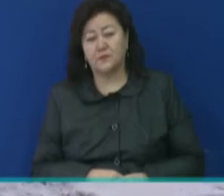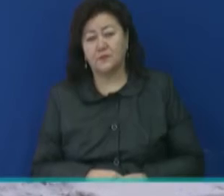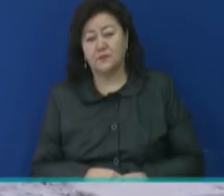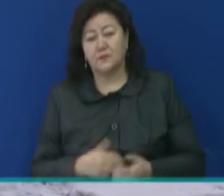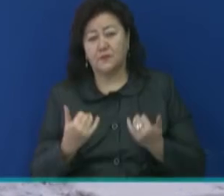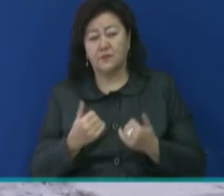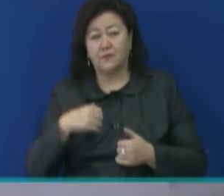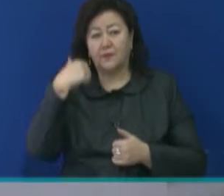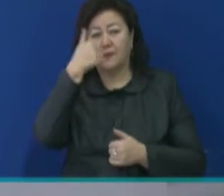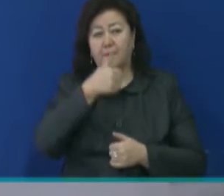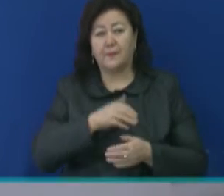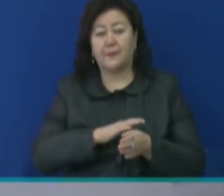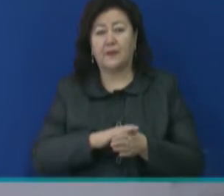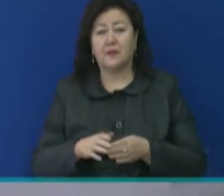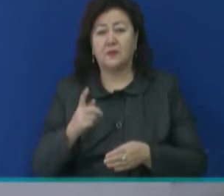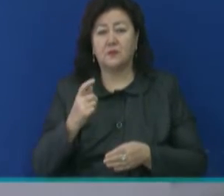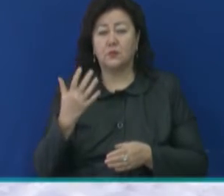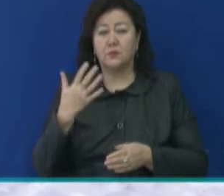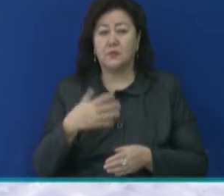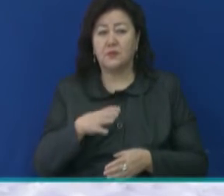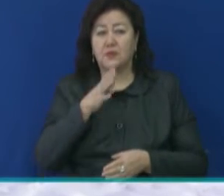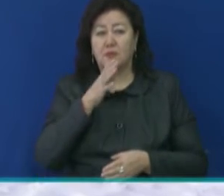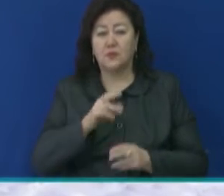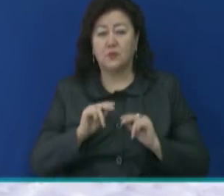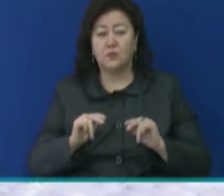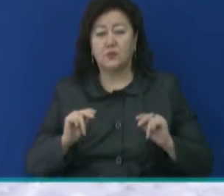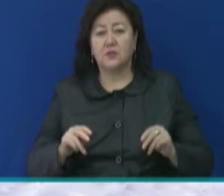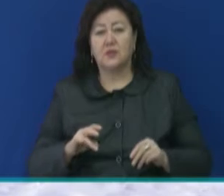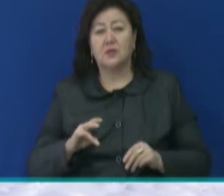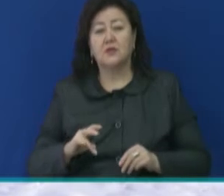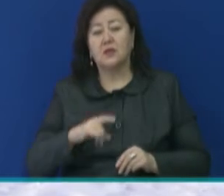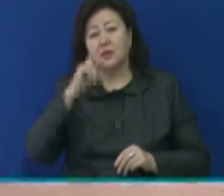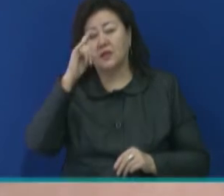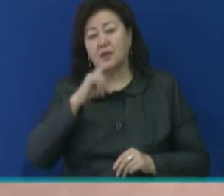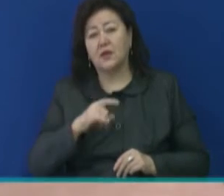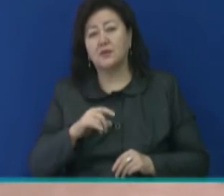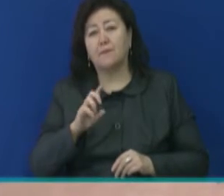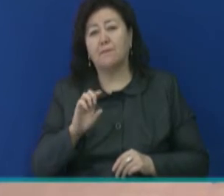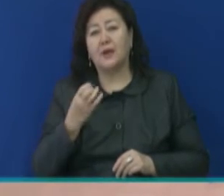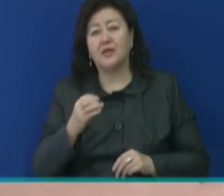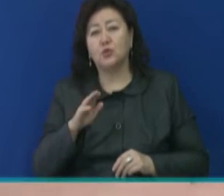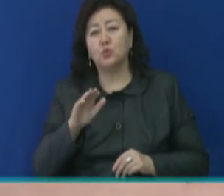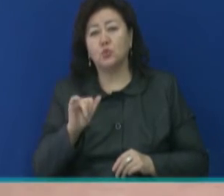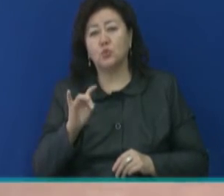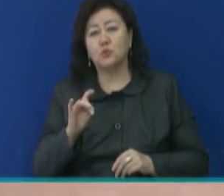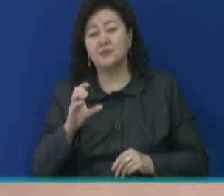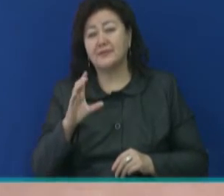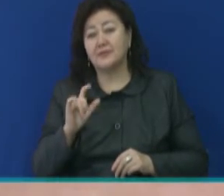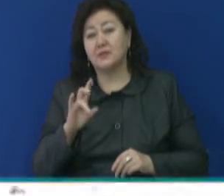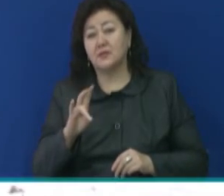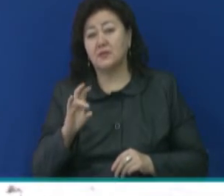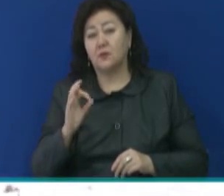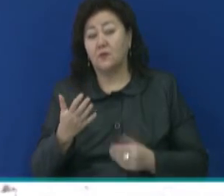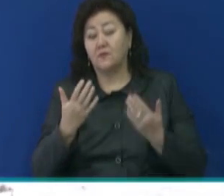в этом году исполняется 150 лет со дня рождения учителя нации ахмета байтурсынова который стал духовным лидером казахов сейчас его